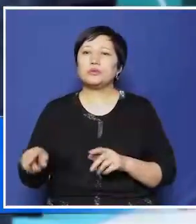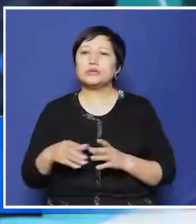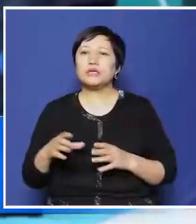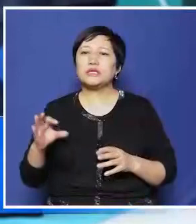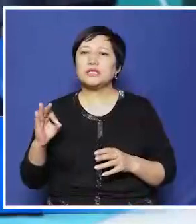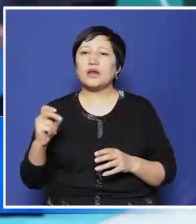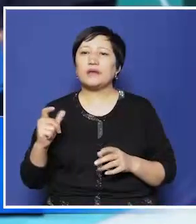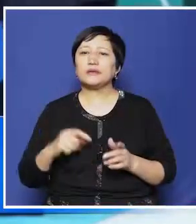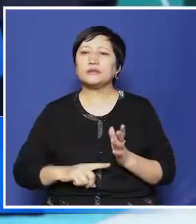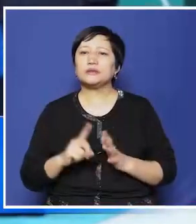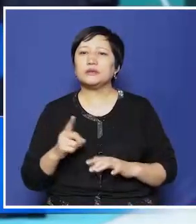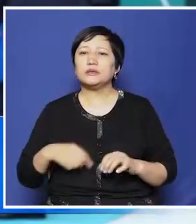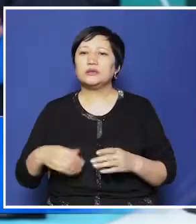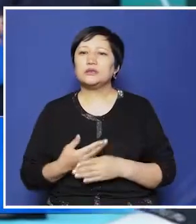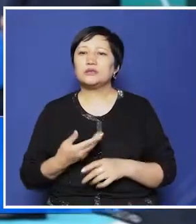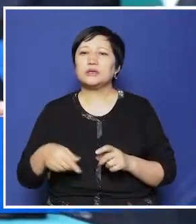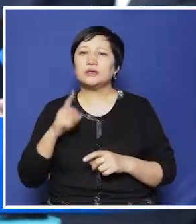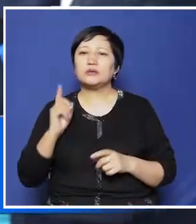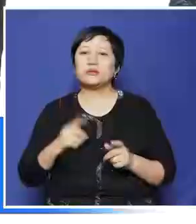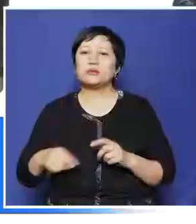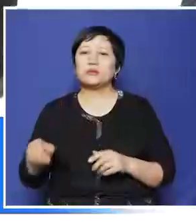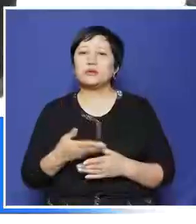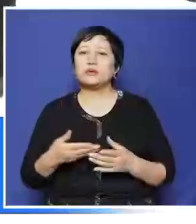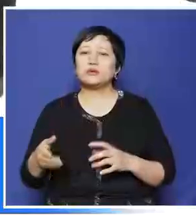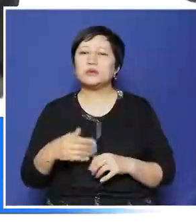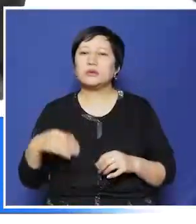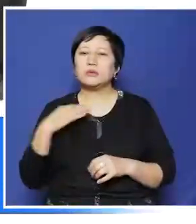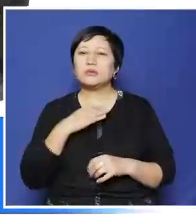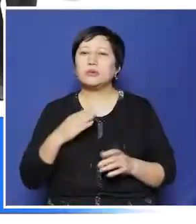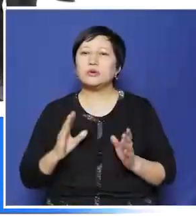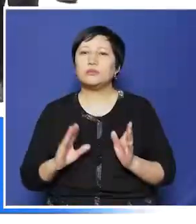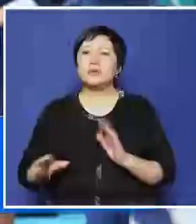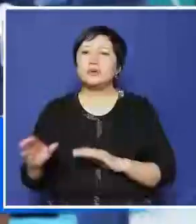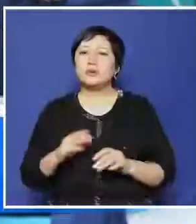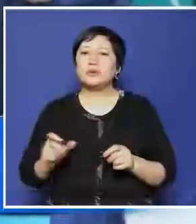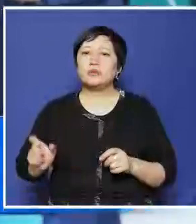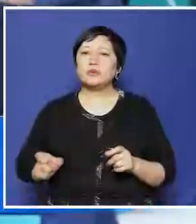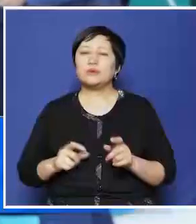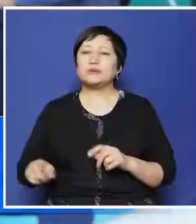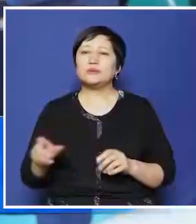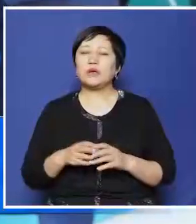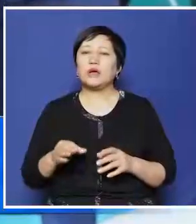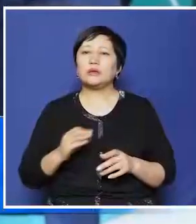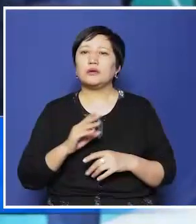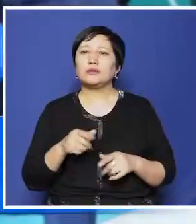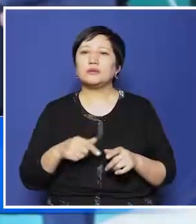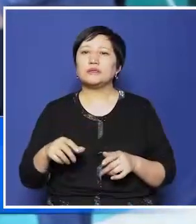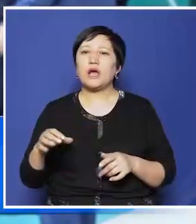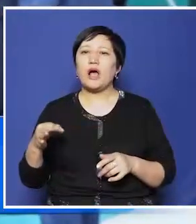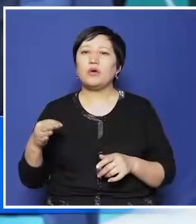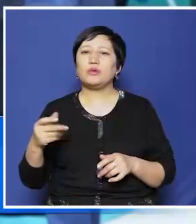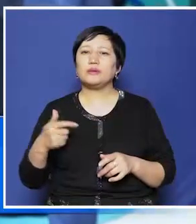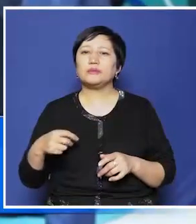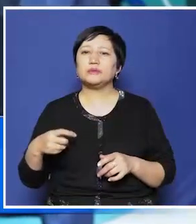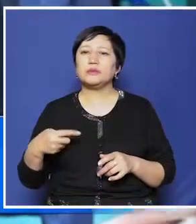саялы Сарыағаштан бастады. Жаңаруда жастардың да үлесі мол болады дейді үміткер. Алдағы сайлауда мен аудандық